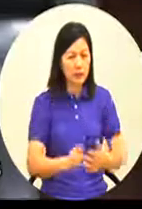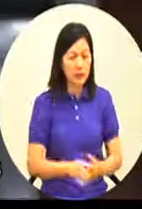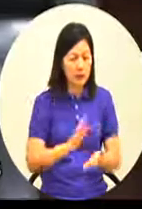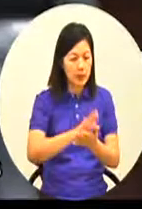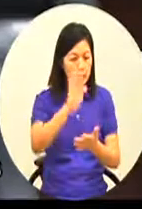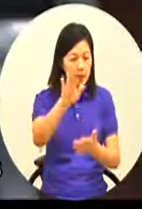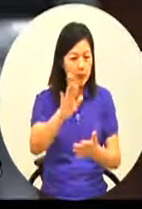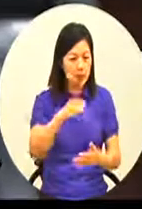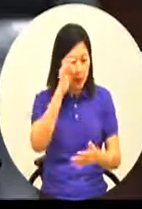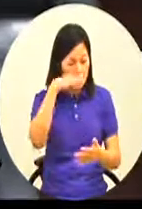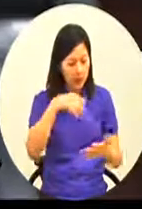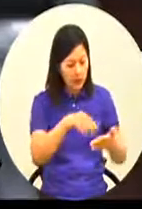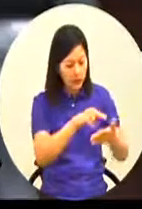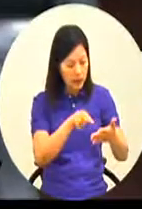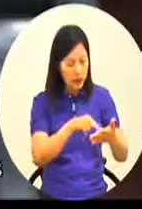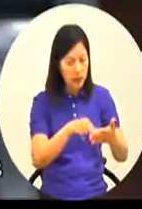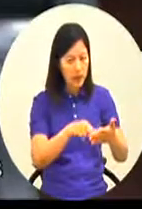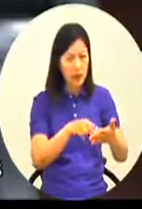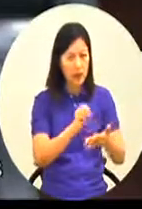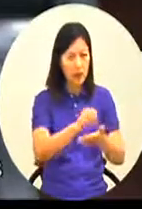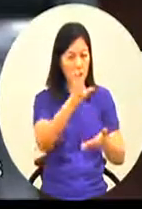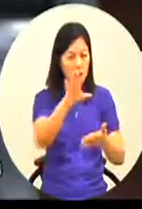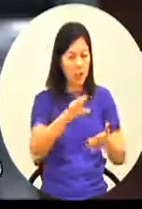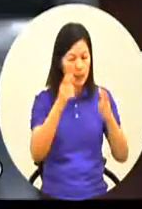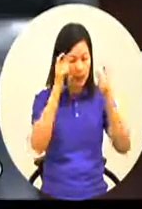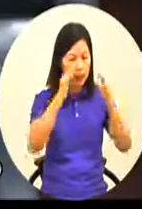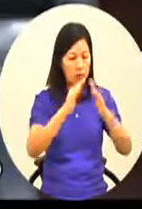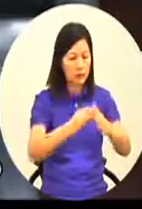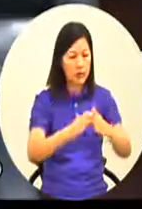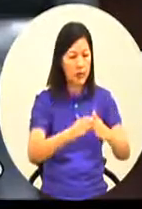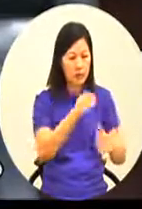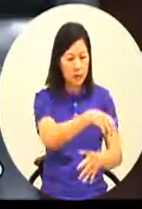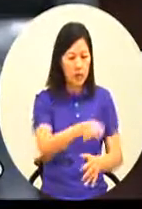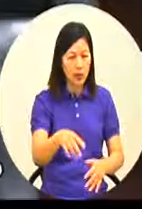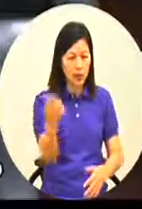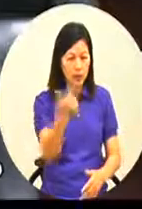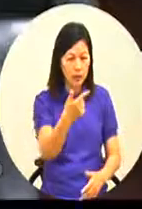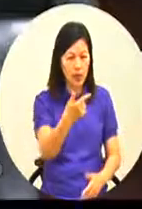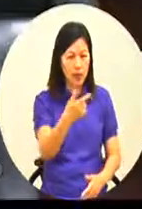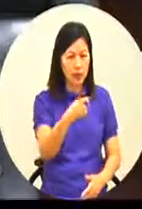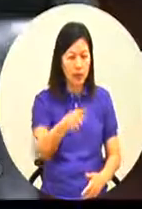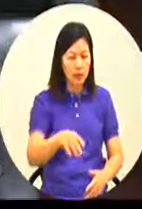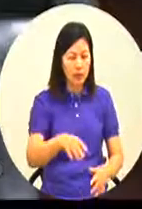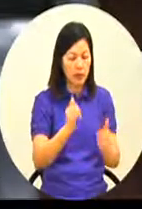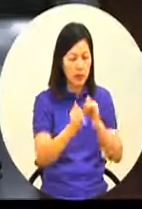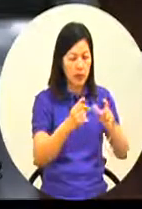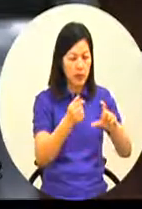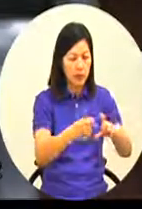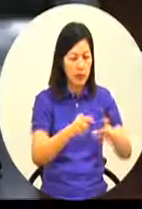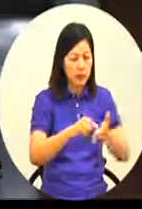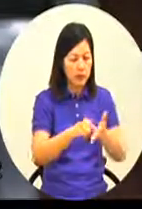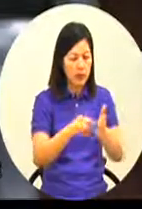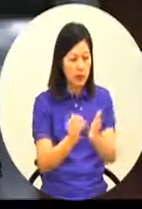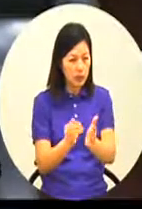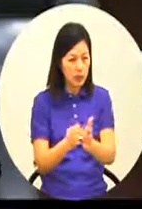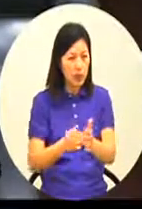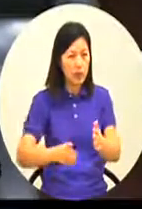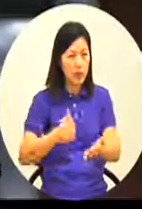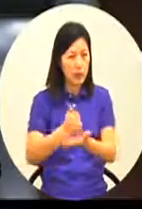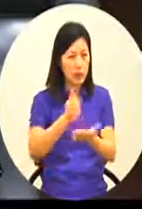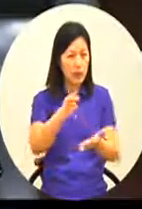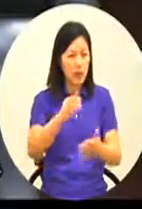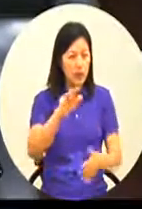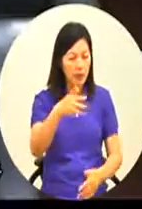只看到你们业务报告里面写到，我们高雄市只有六个地方的社区有申请到这个中央补助，总共